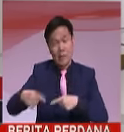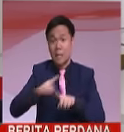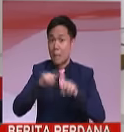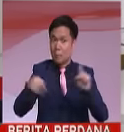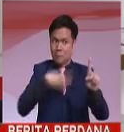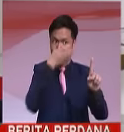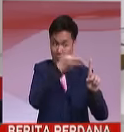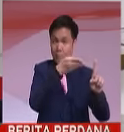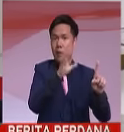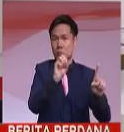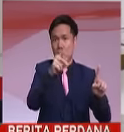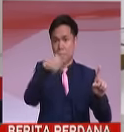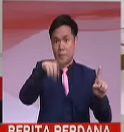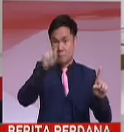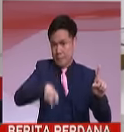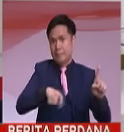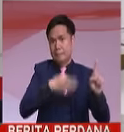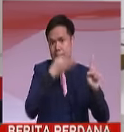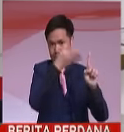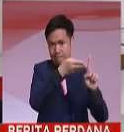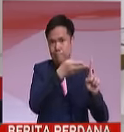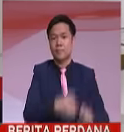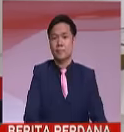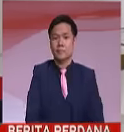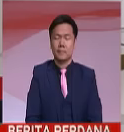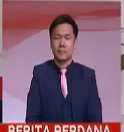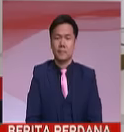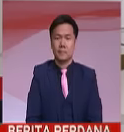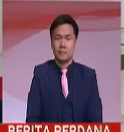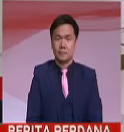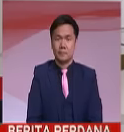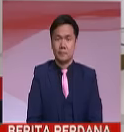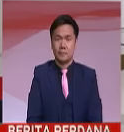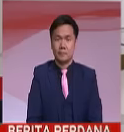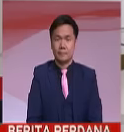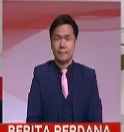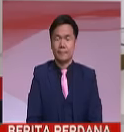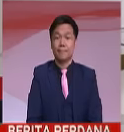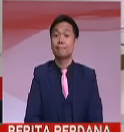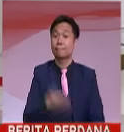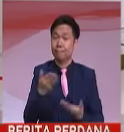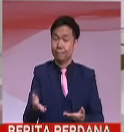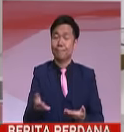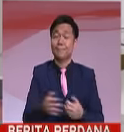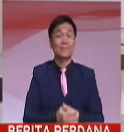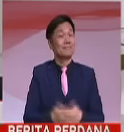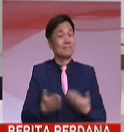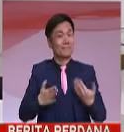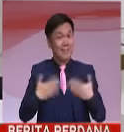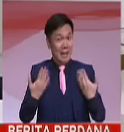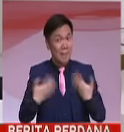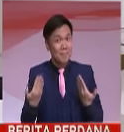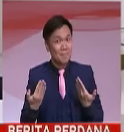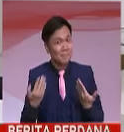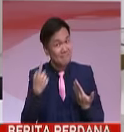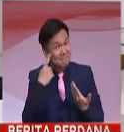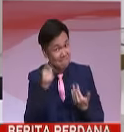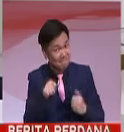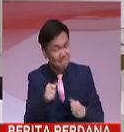sufi yang dibenarkan hai hai Hai di cepat yang menggembirakan Setyo